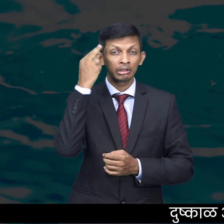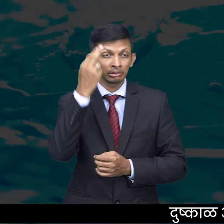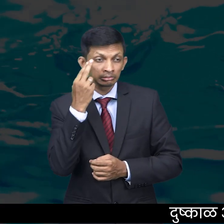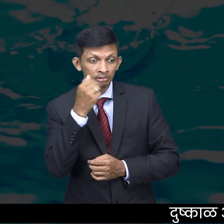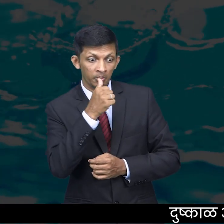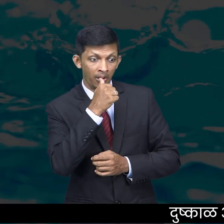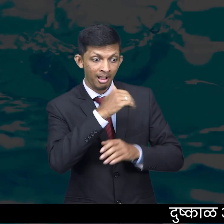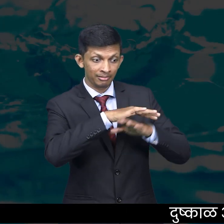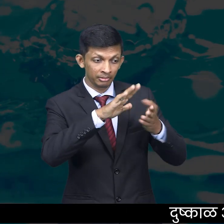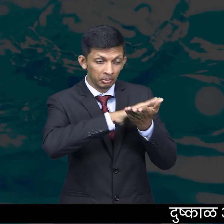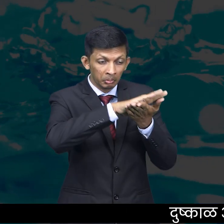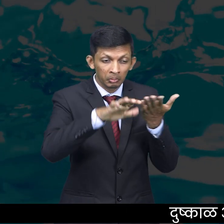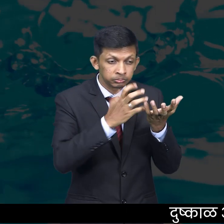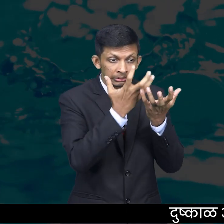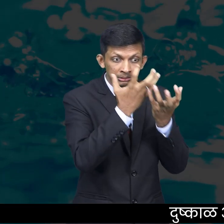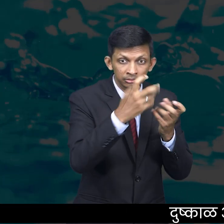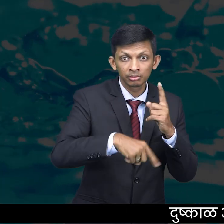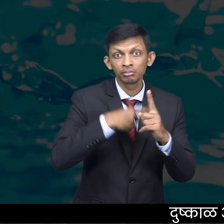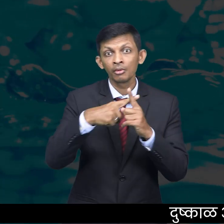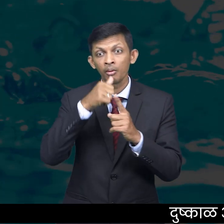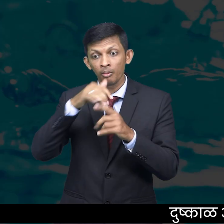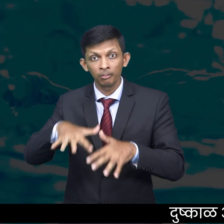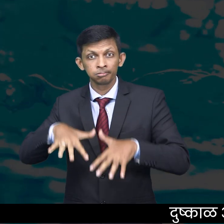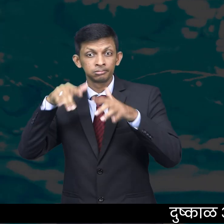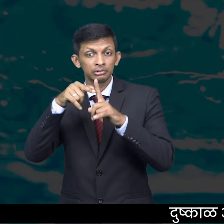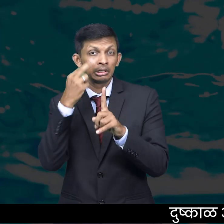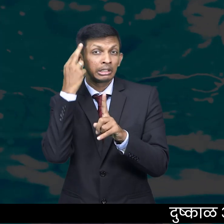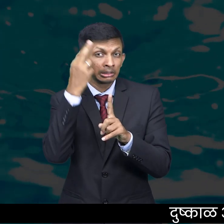दुष्काळ आणि पुराची कारणे समजून घ्या.